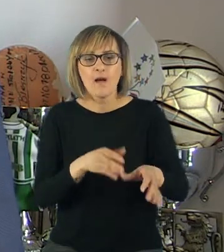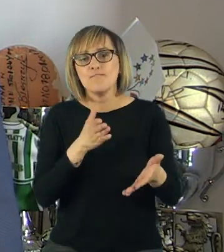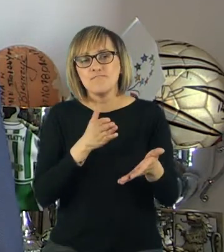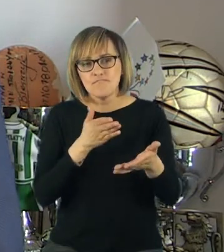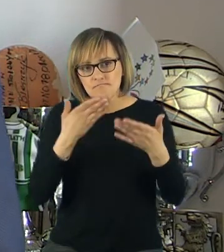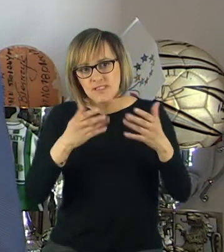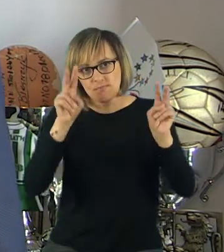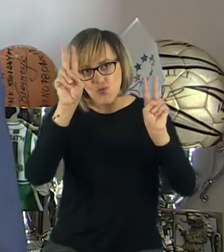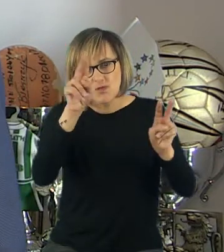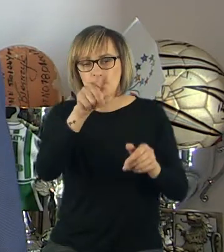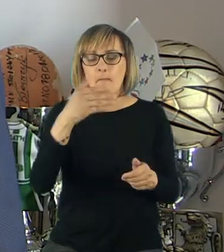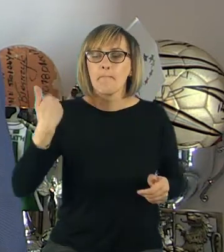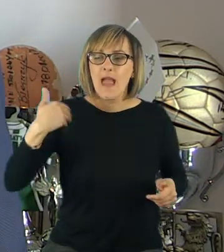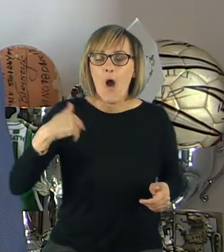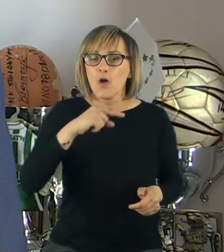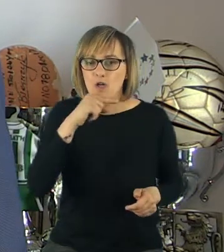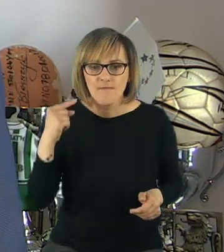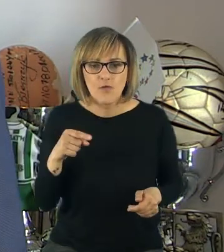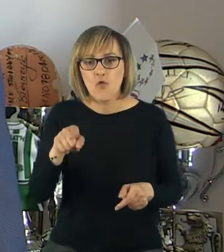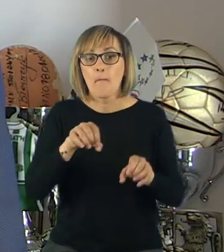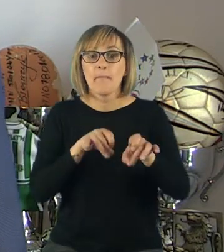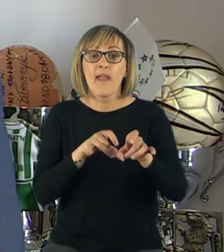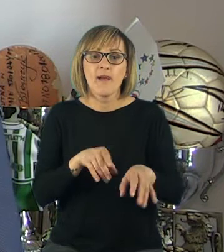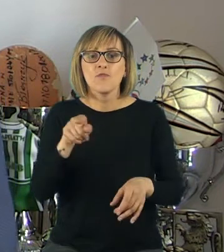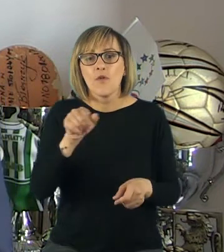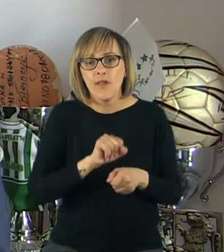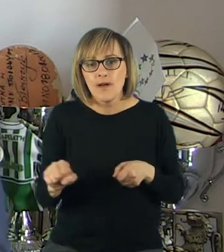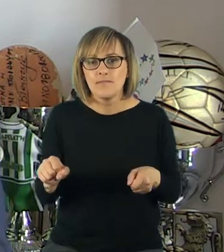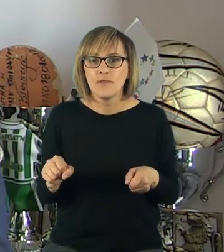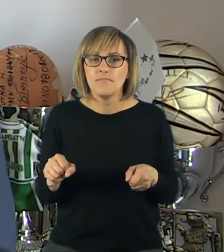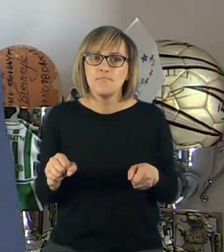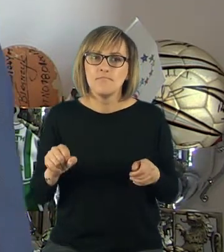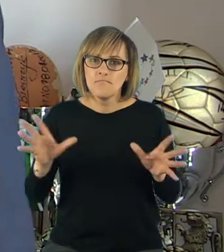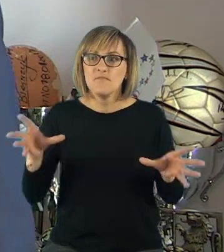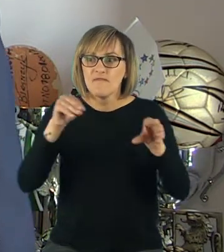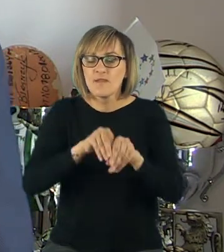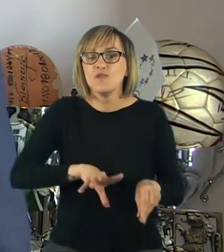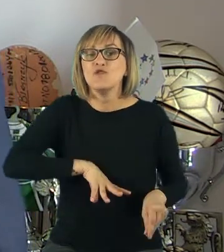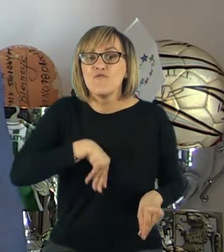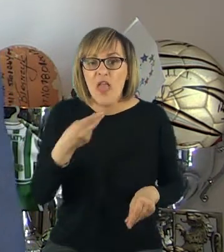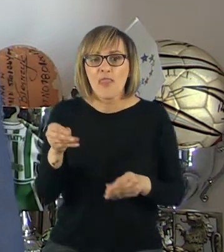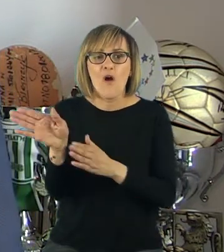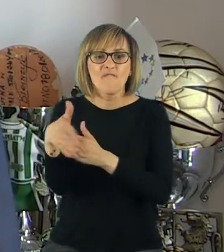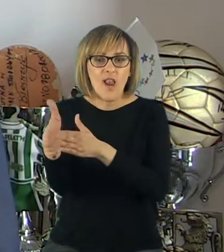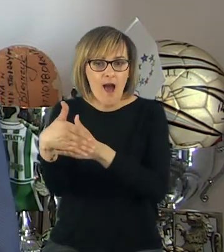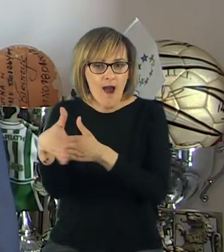biało-czerwonej. Bieg jest razem z obchodami Święta